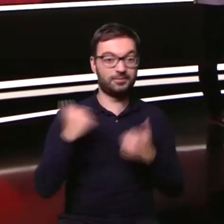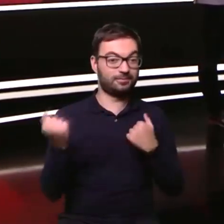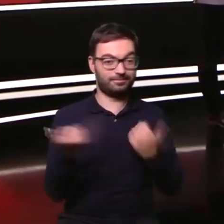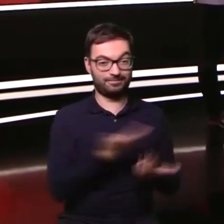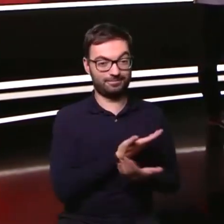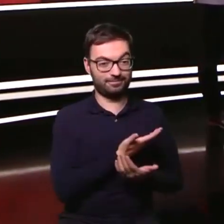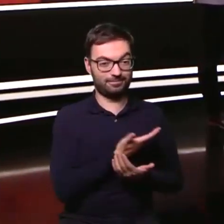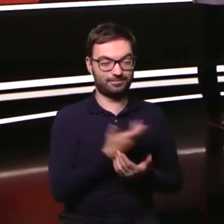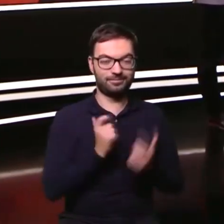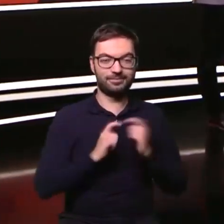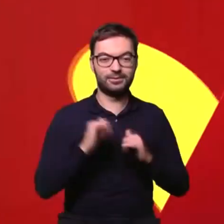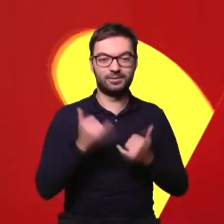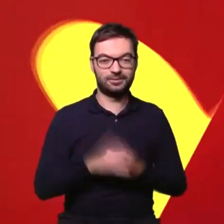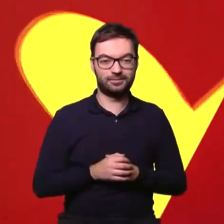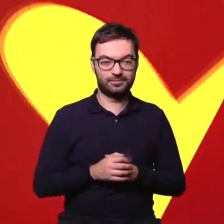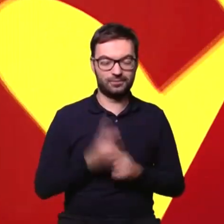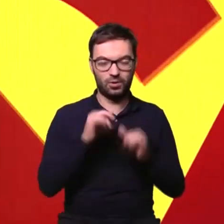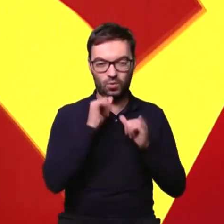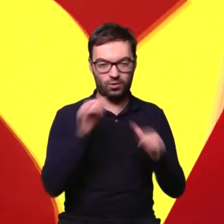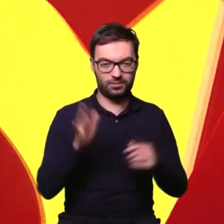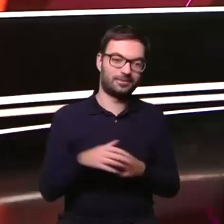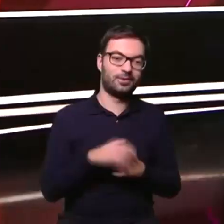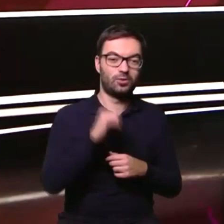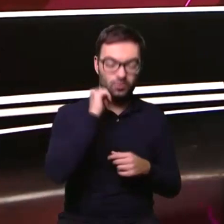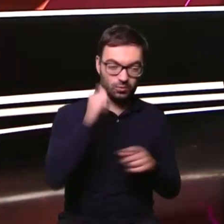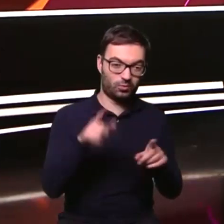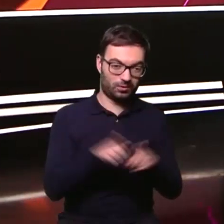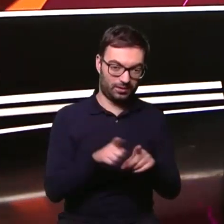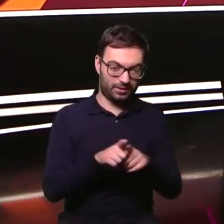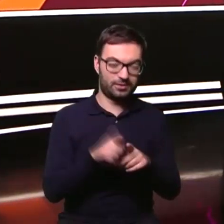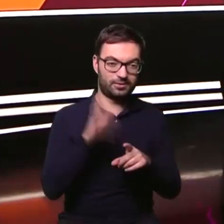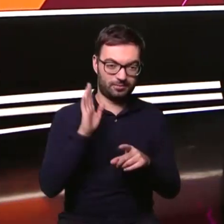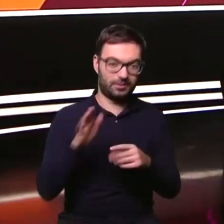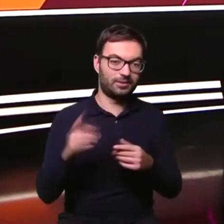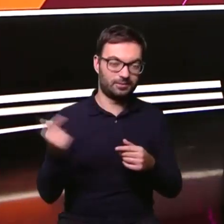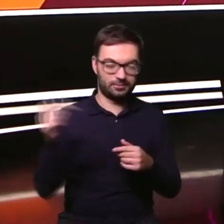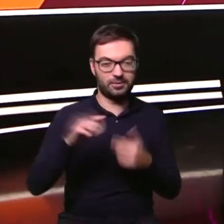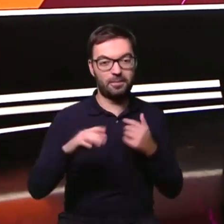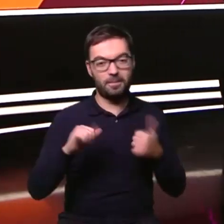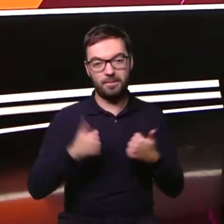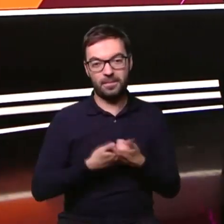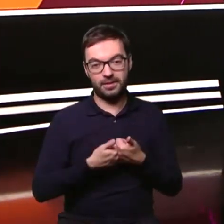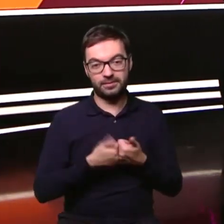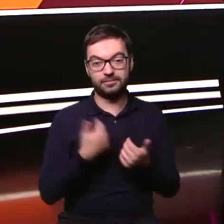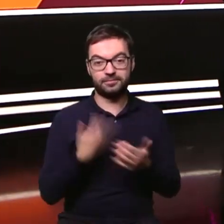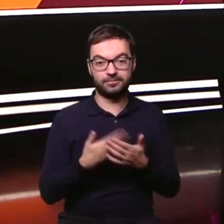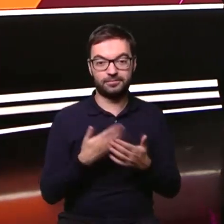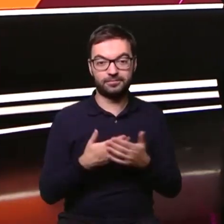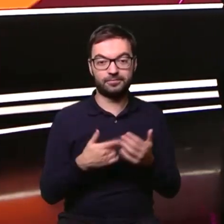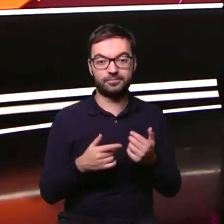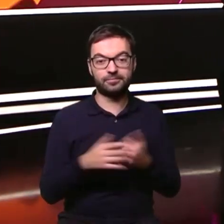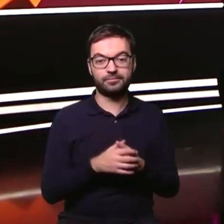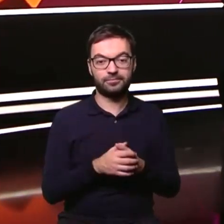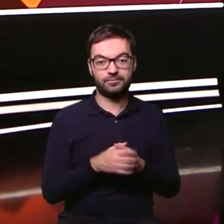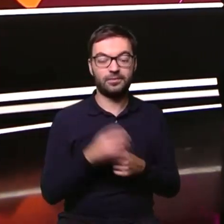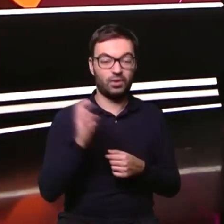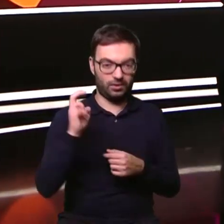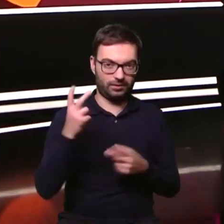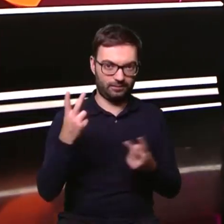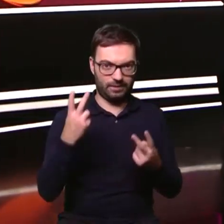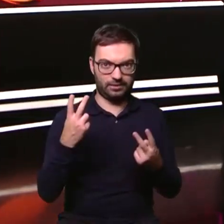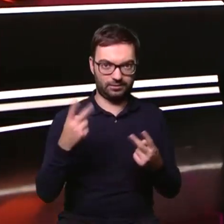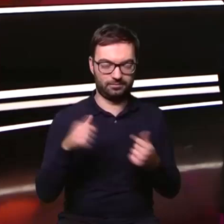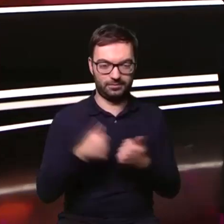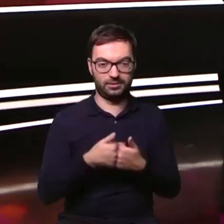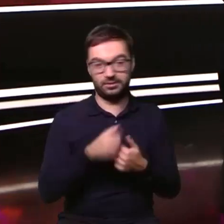jak się cieszył. Uwaga, bo będzie głośno. Dobra. Pojawić się na meczu, ponieważ no to będzie też również ważny dla Holendrów mecz o